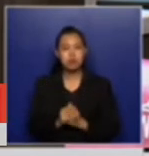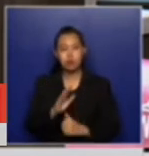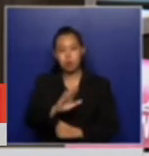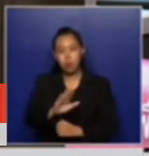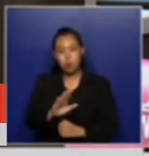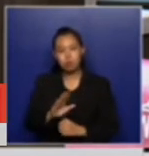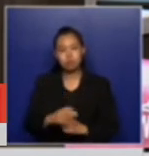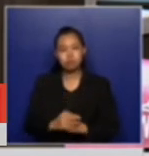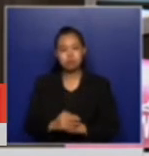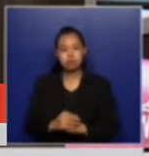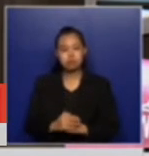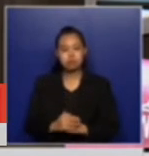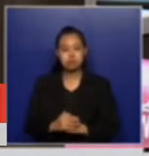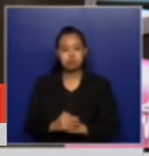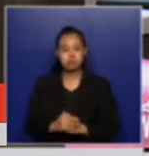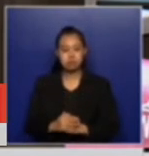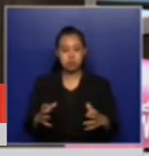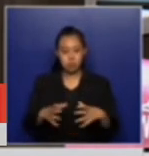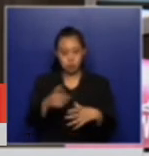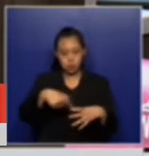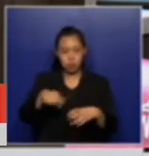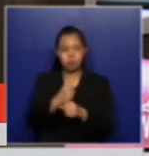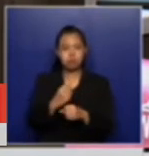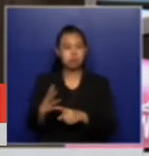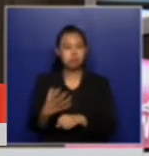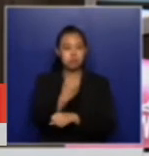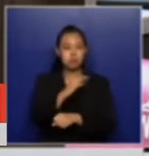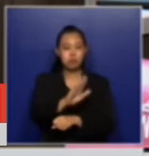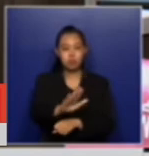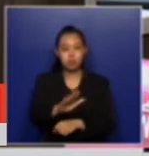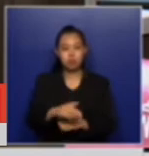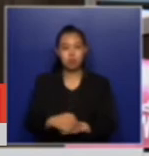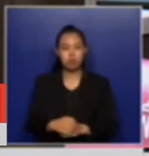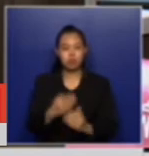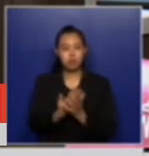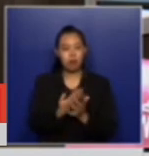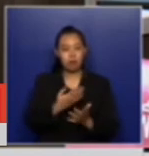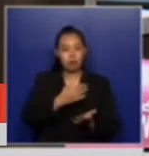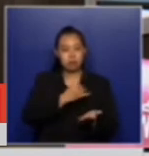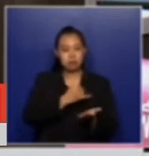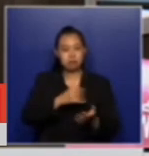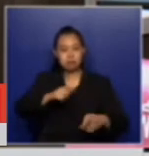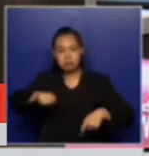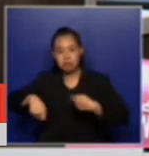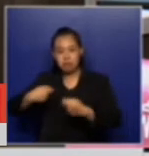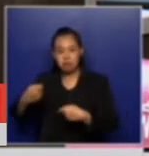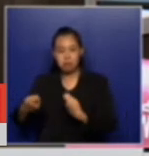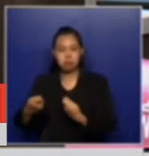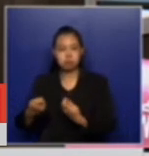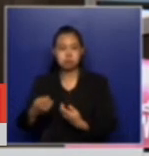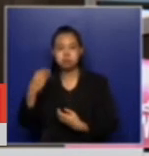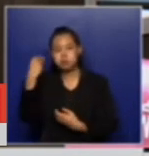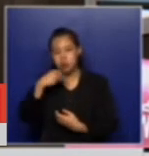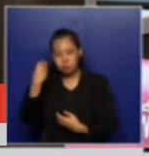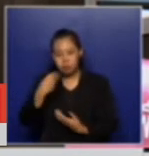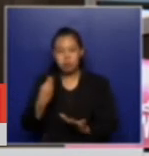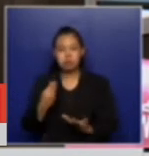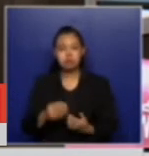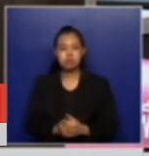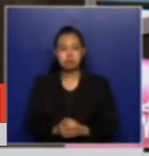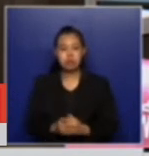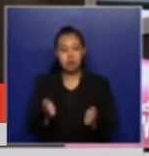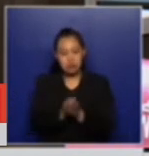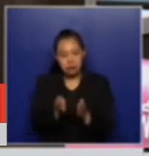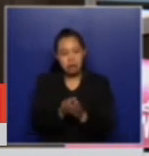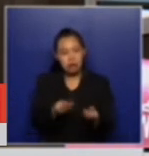ฝ่ายรัฐบาลโดยนโยบายสารพัดแจกอย่างที่ท่านทำนะเพื่อสร้างผลคะแนนเสีย